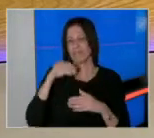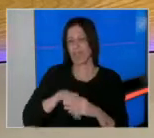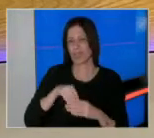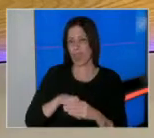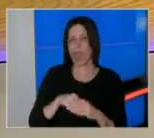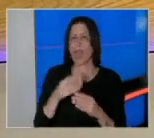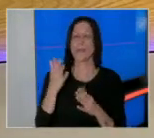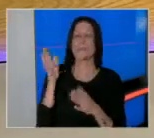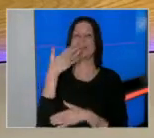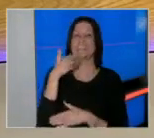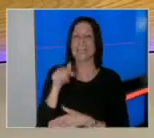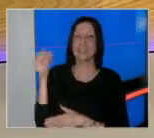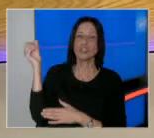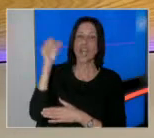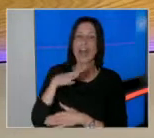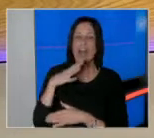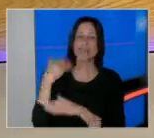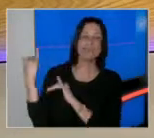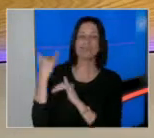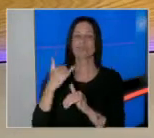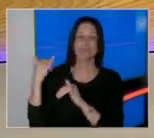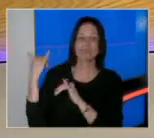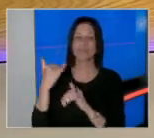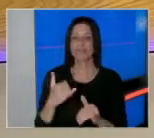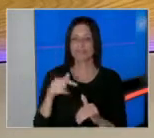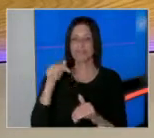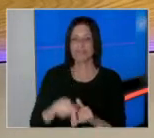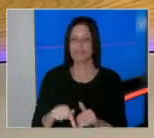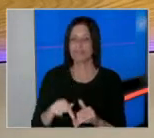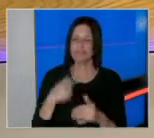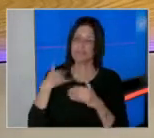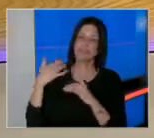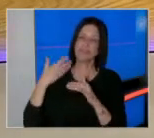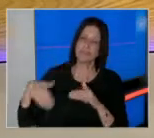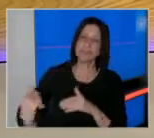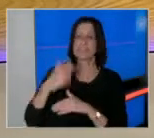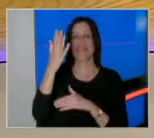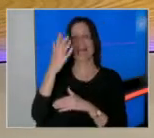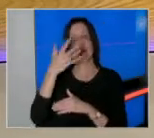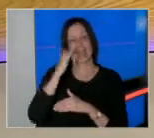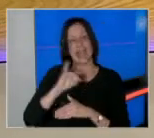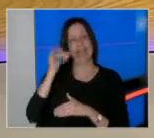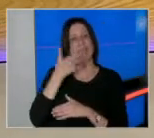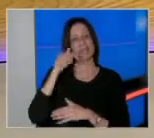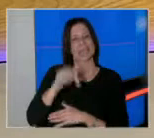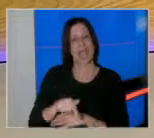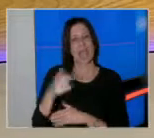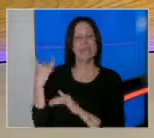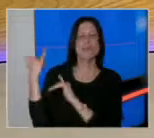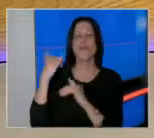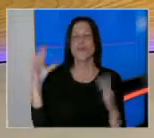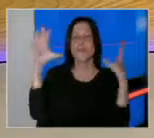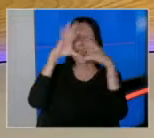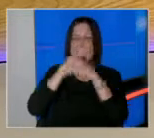ישראל שלחה אותם אליה בהסעות מאורגנות, מה שנקרא סל לטייל ברחבי ישראל. הם הובאו באישון